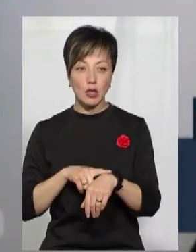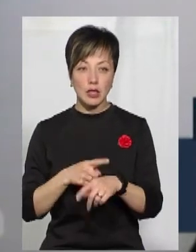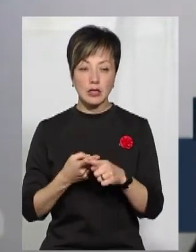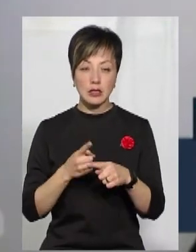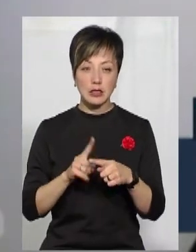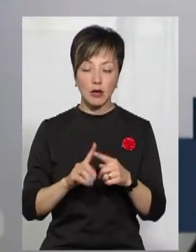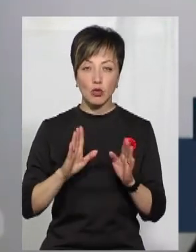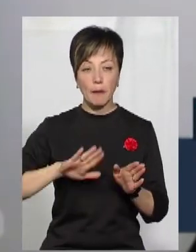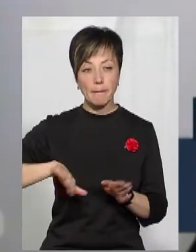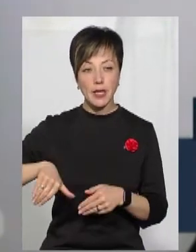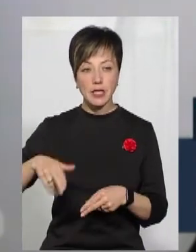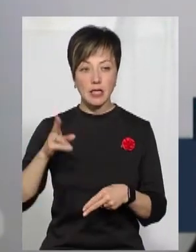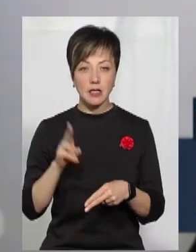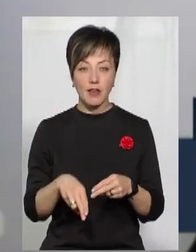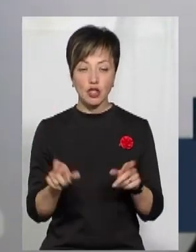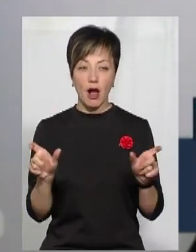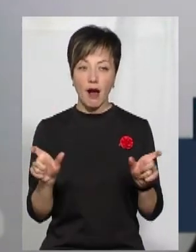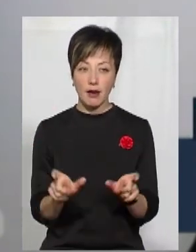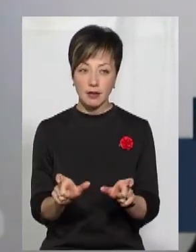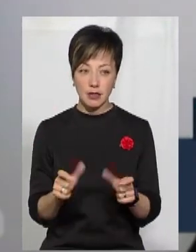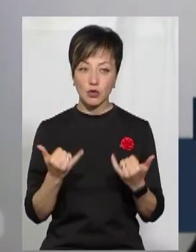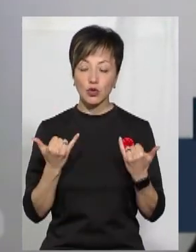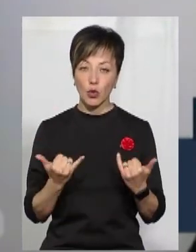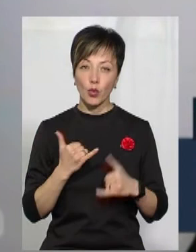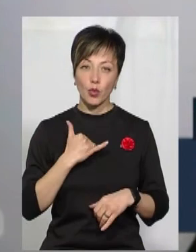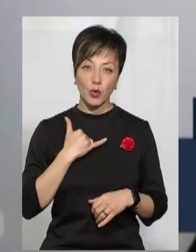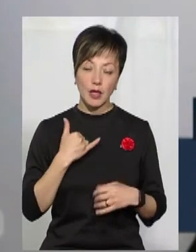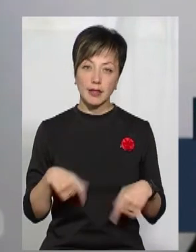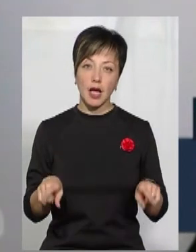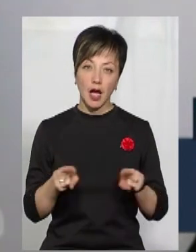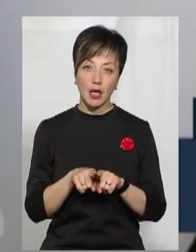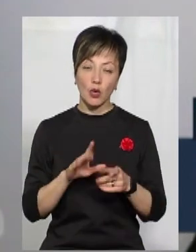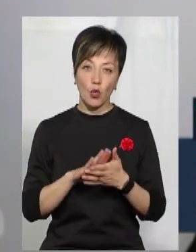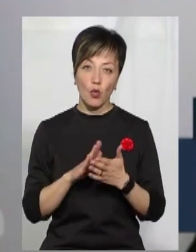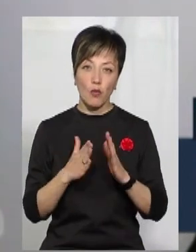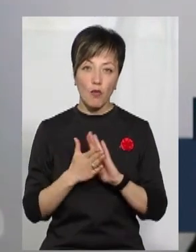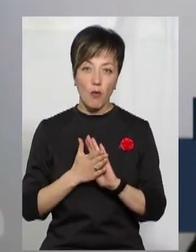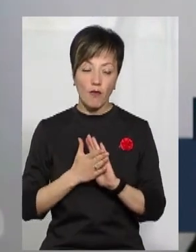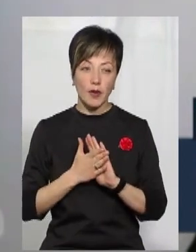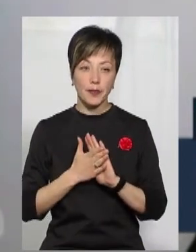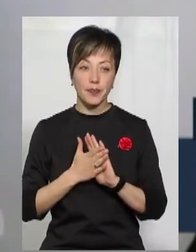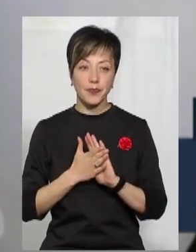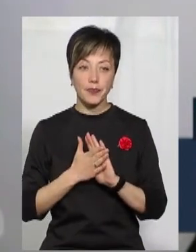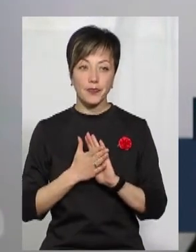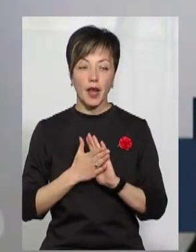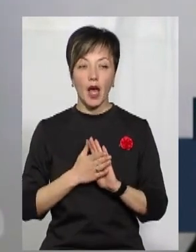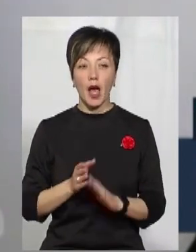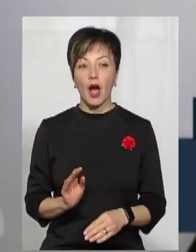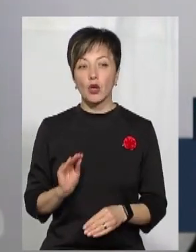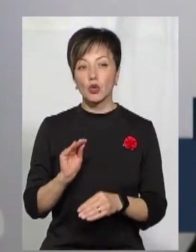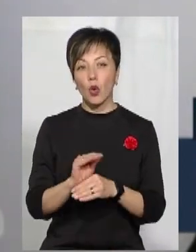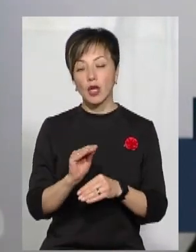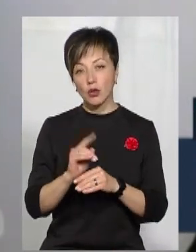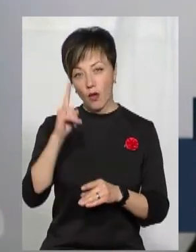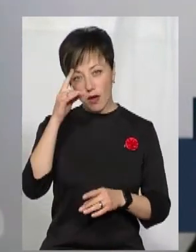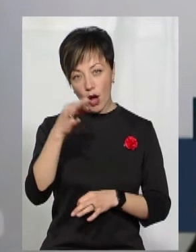це, я так думаю, буде після завершення карантину, тому що сьогодні в нас такі умови. Ось додаткових роз'яснень ще